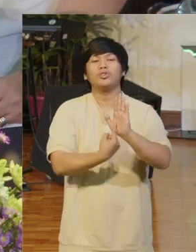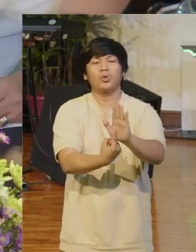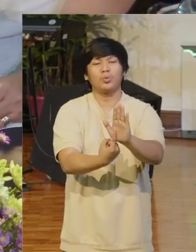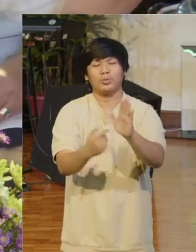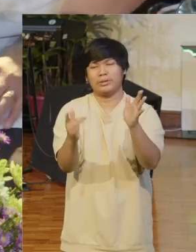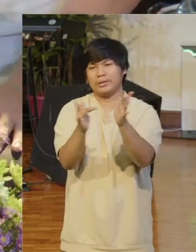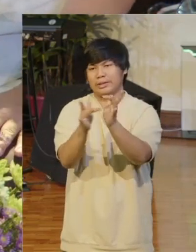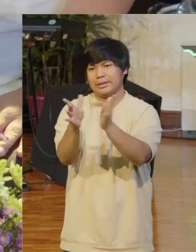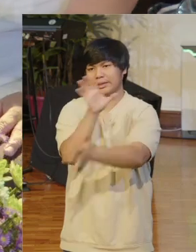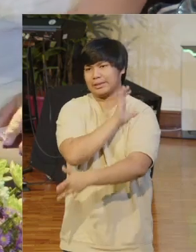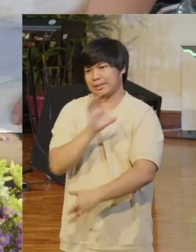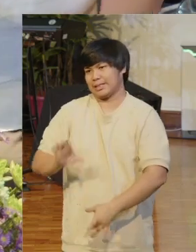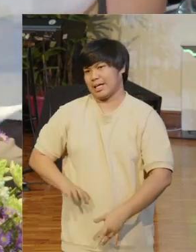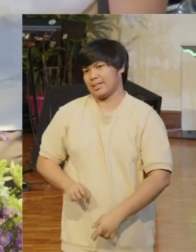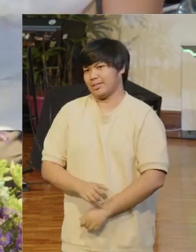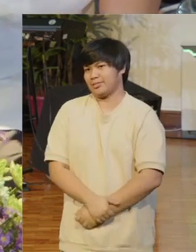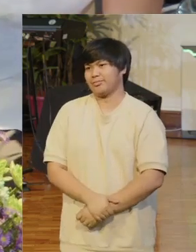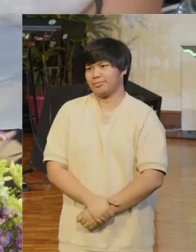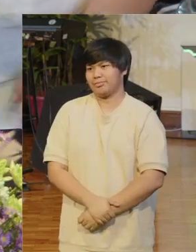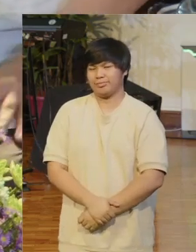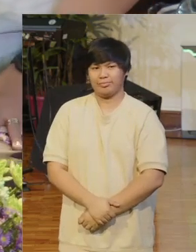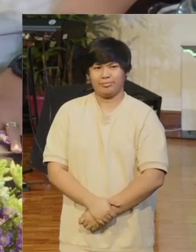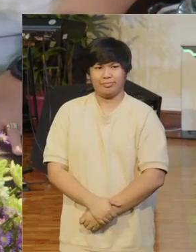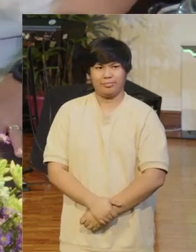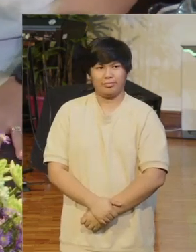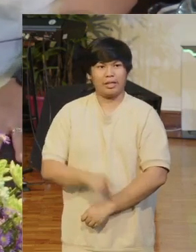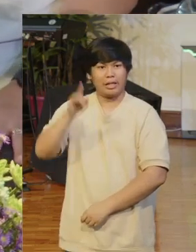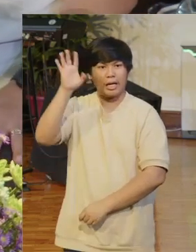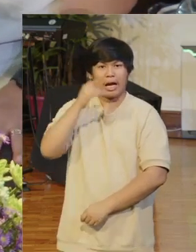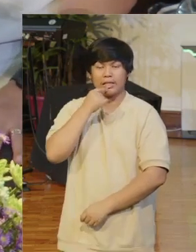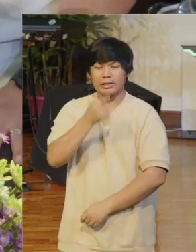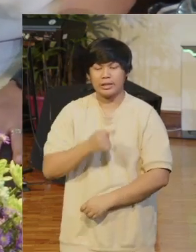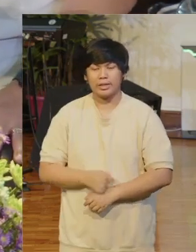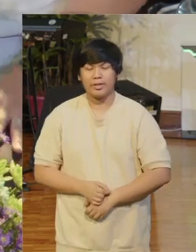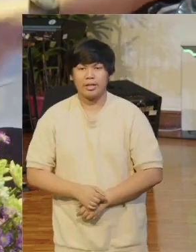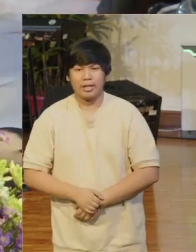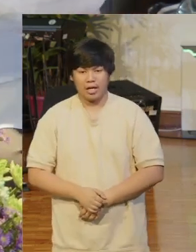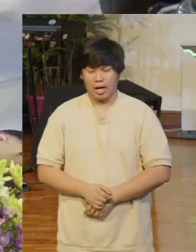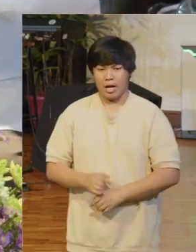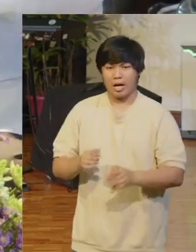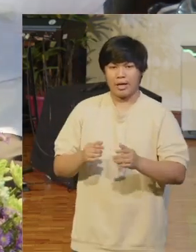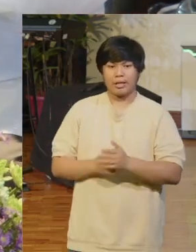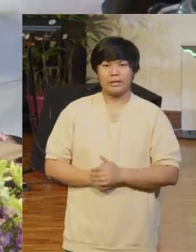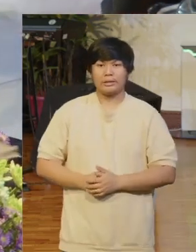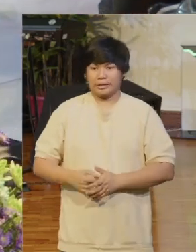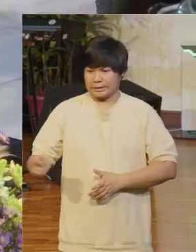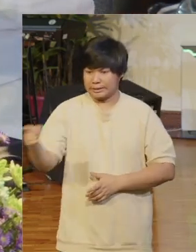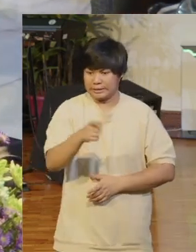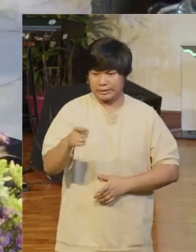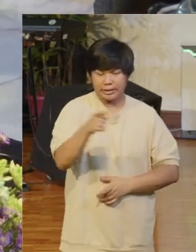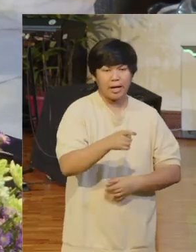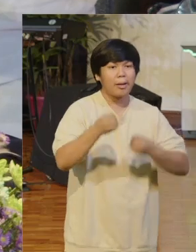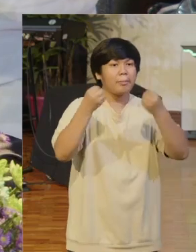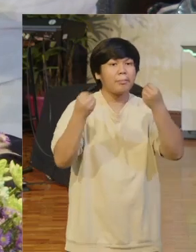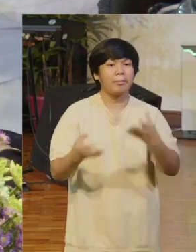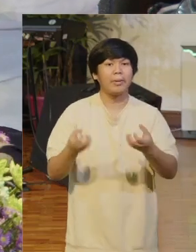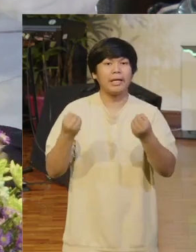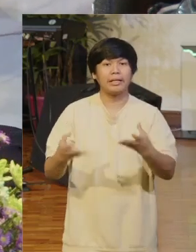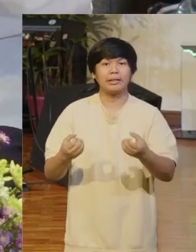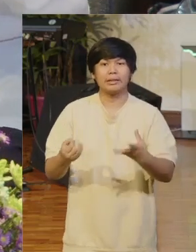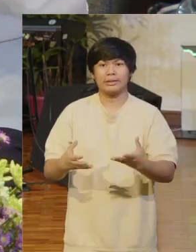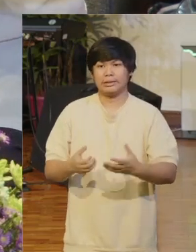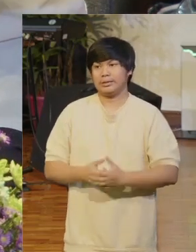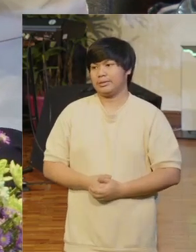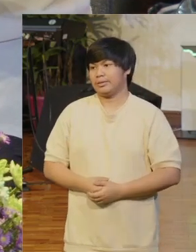Sabi sa Matthew 9:37-38, ang ating Panginoon, sabi niya, then He said to His disciples, the harvest is plentiful.